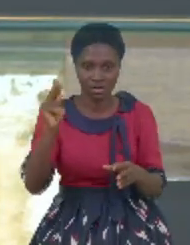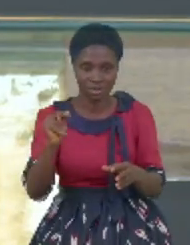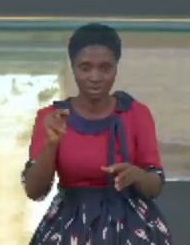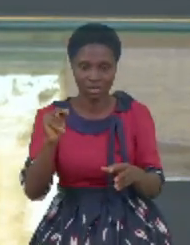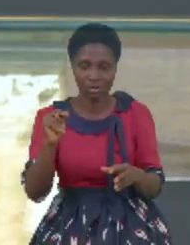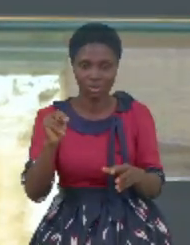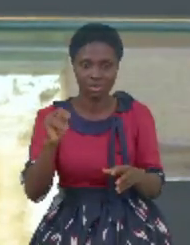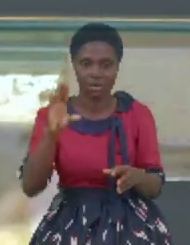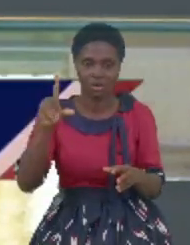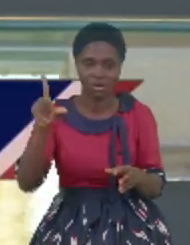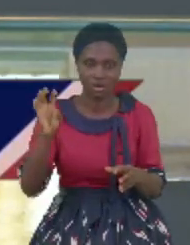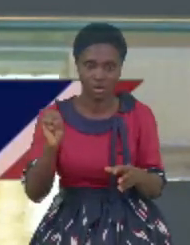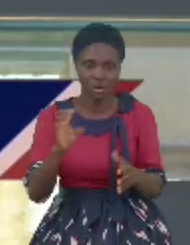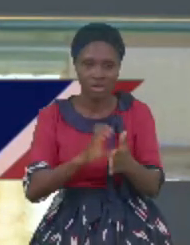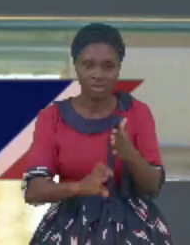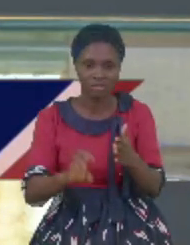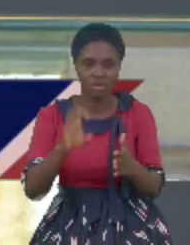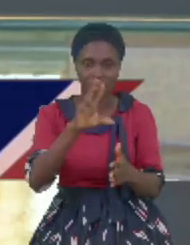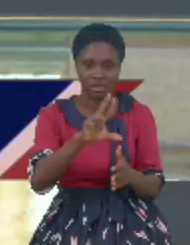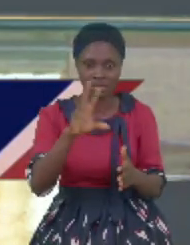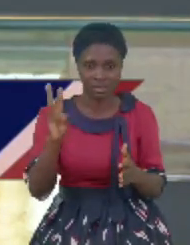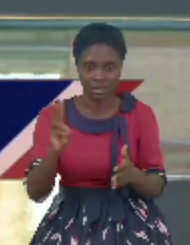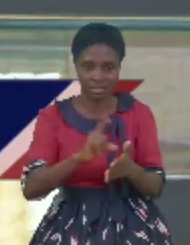deuxième chronique 36, je lis le verset 22.